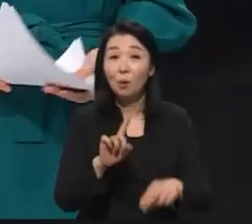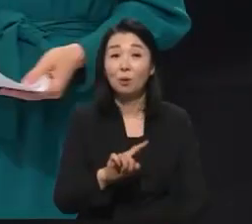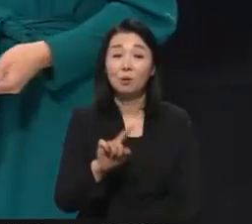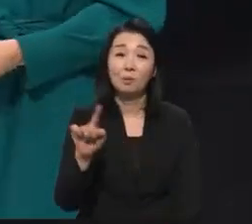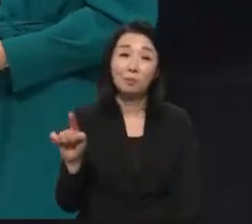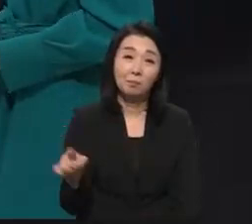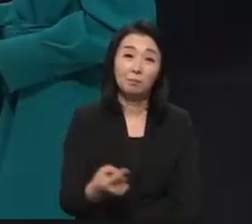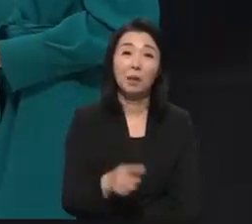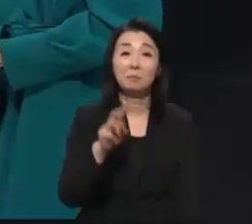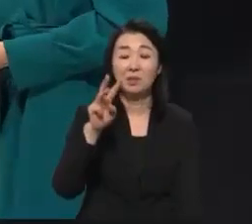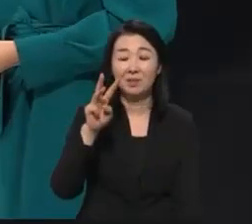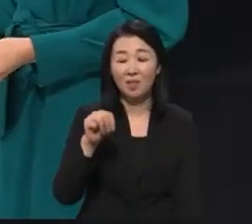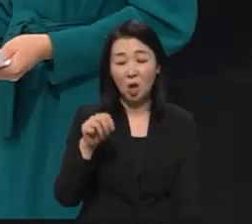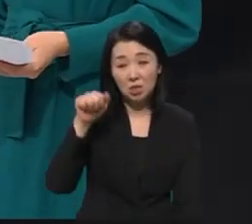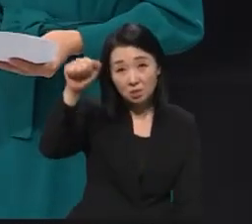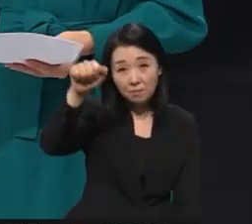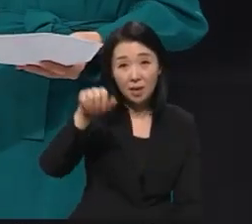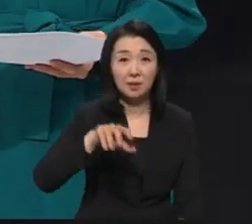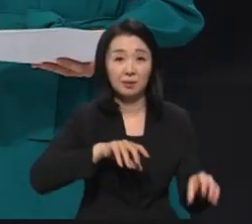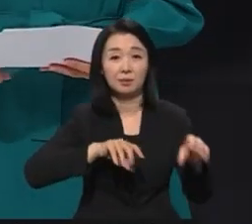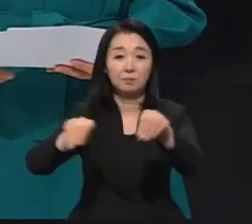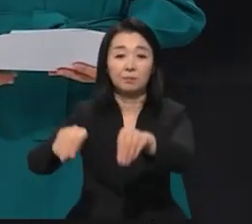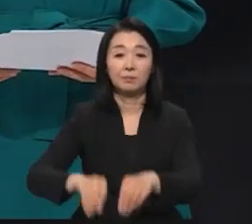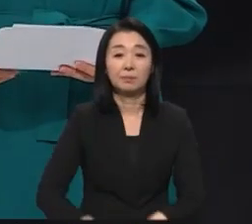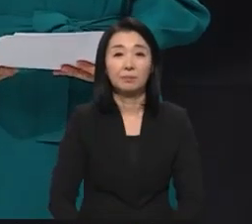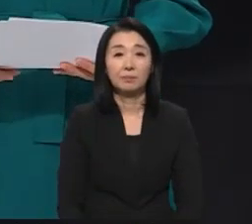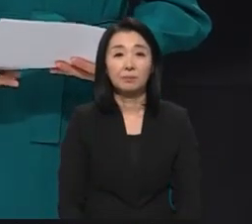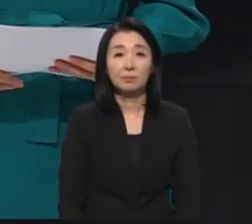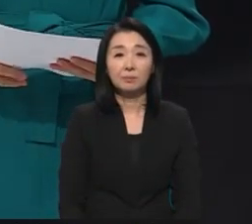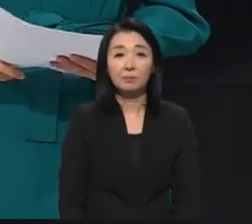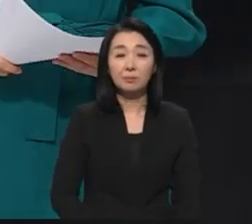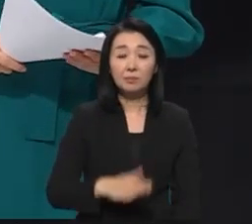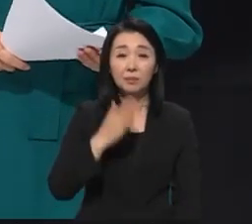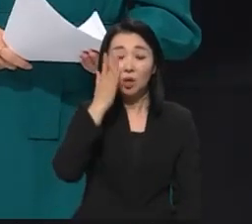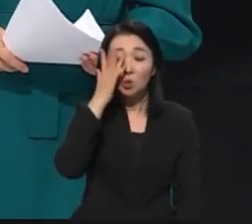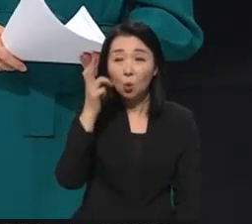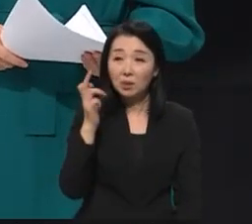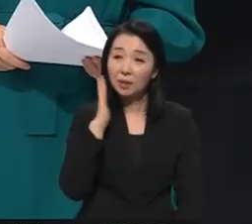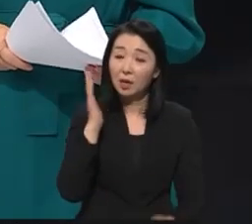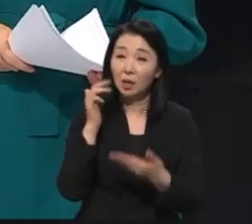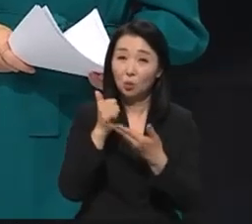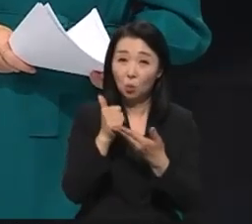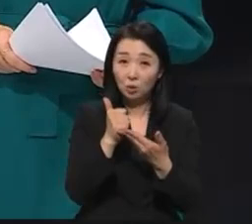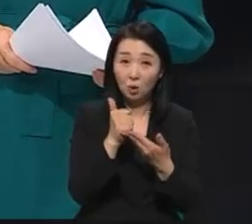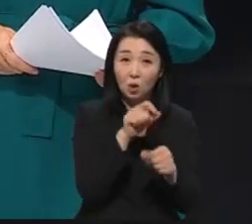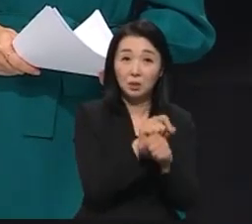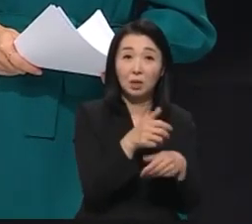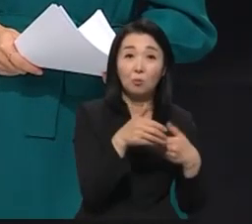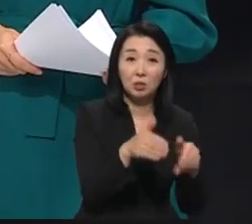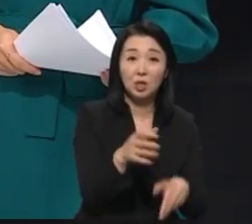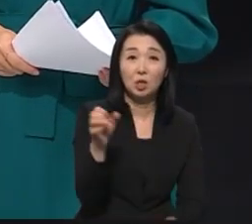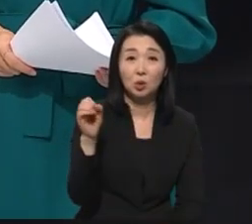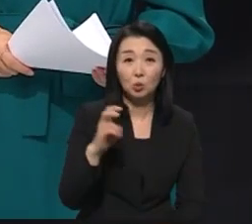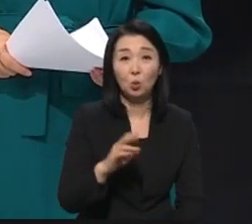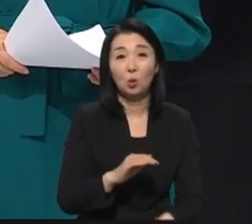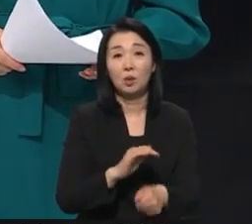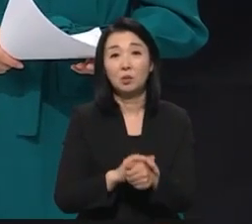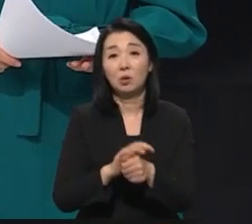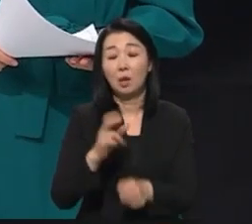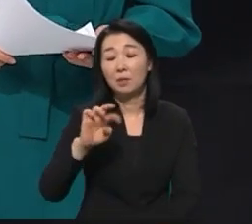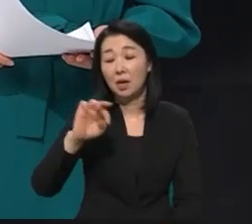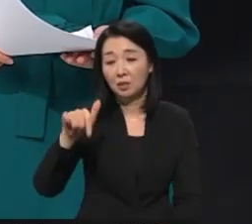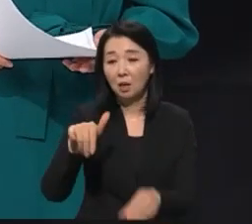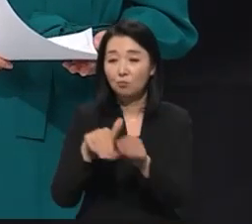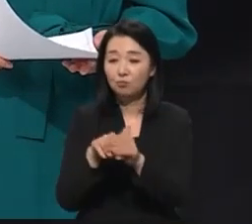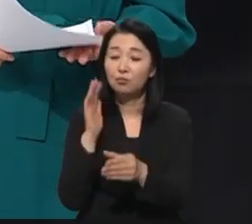100m 지표의 금지입니다 앞으로 용산 대통령 직무실과 경남 양산의 문재인 전